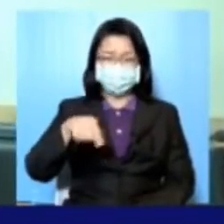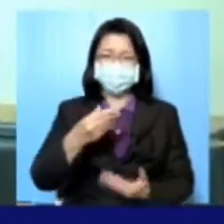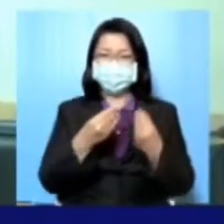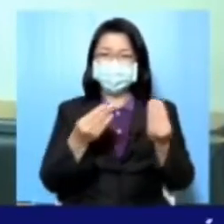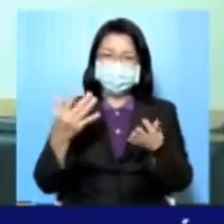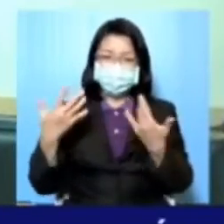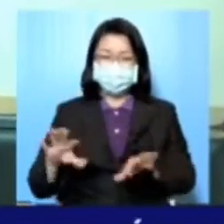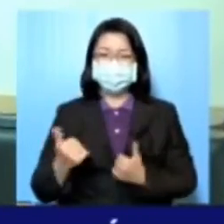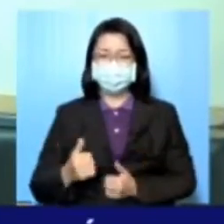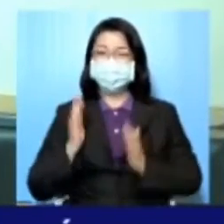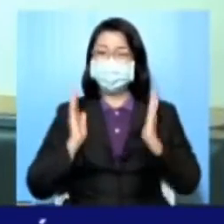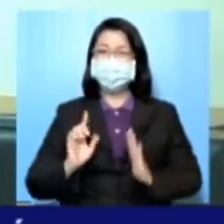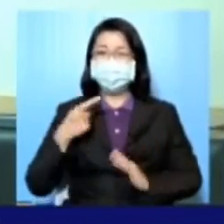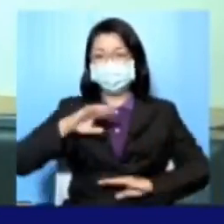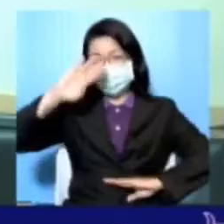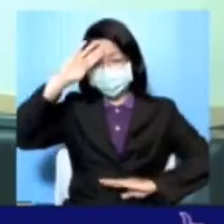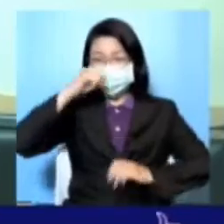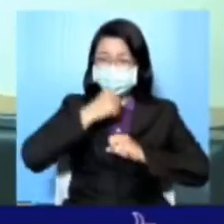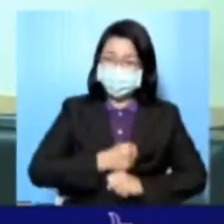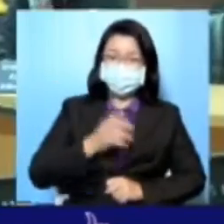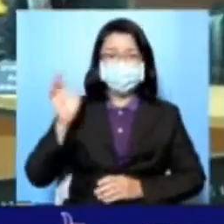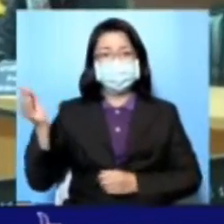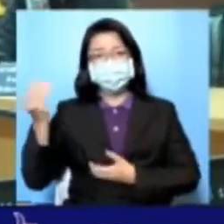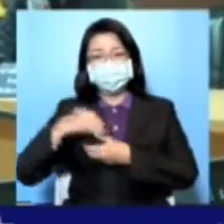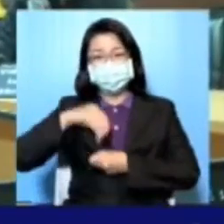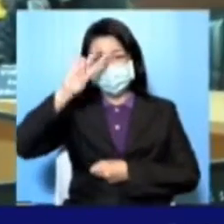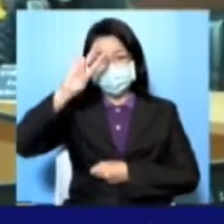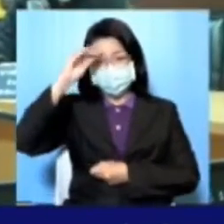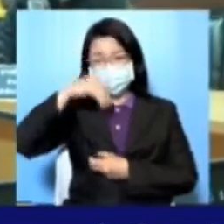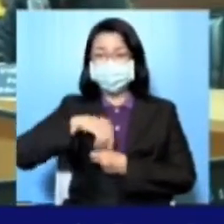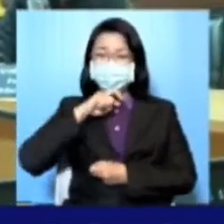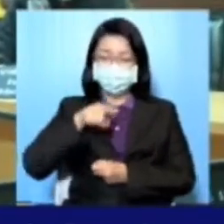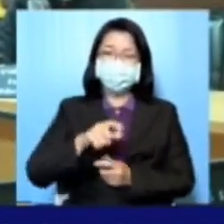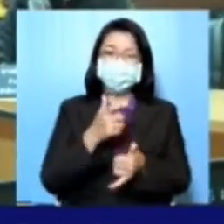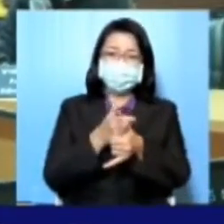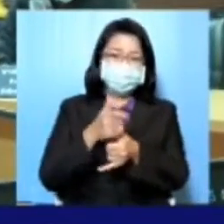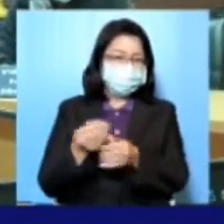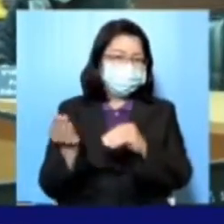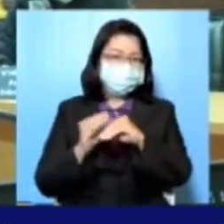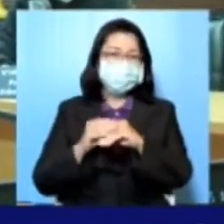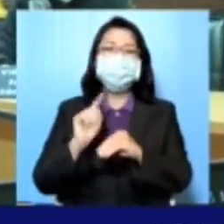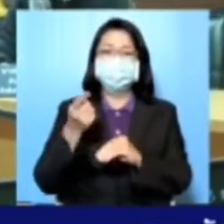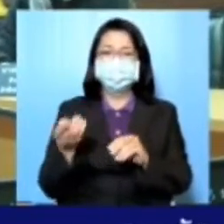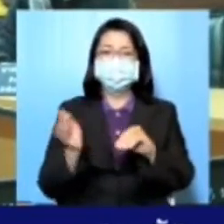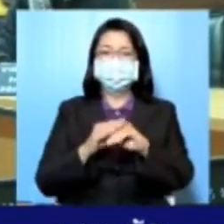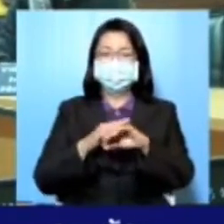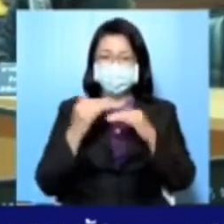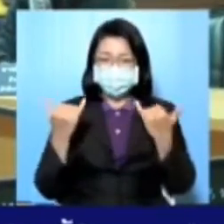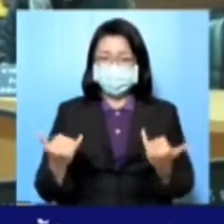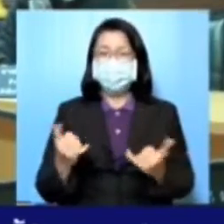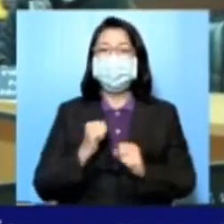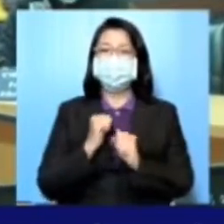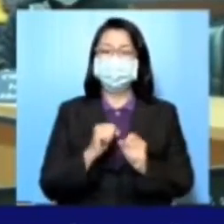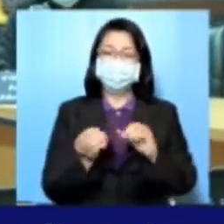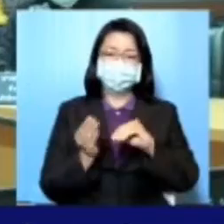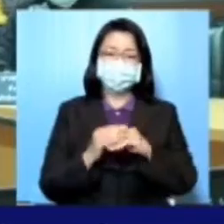18,668 โดสและกำลังเร่งฉีดให้กับกลุ่มผู้สูงอายุนะครับ60ปีและกลุ่ม7โรคเนี่ยและหญิงตั้งครรภ์อายุครรภ์12สัปดาห์ก่อนเป็น